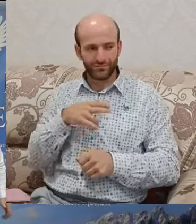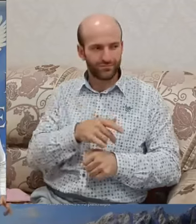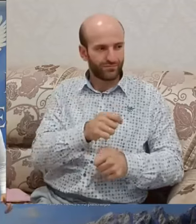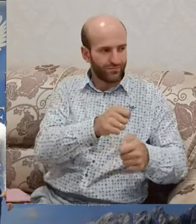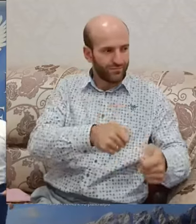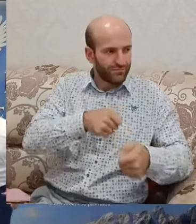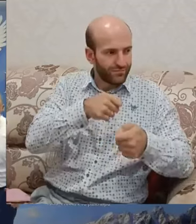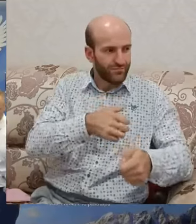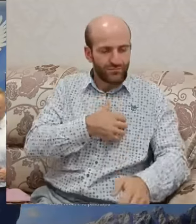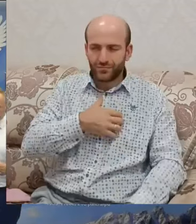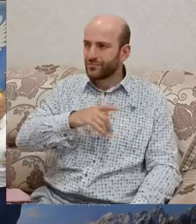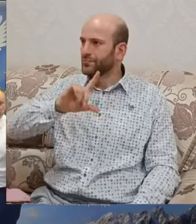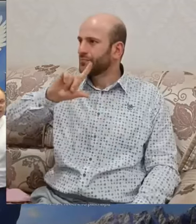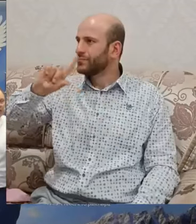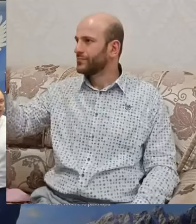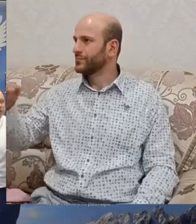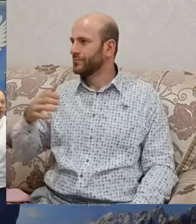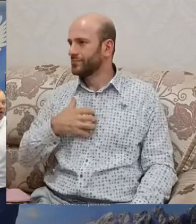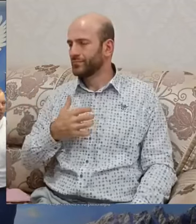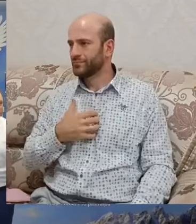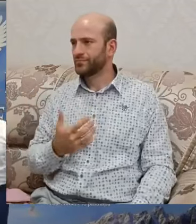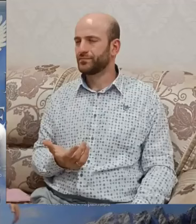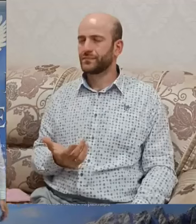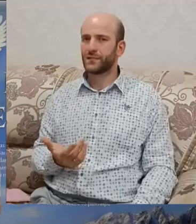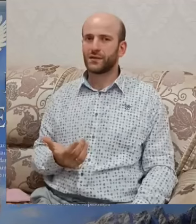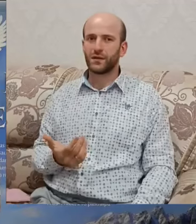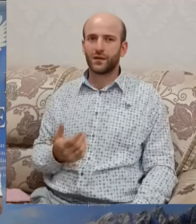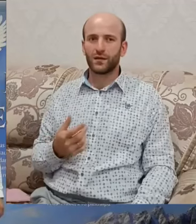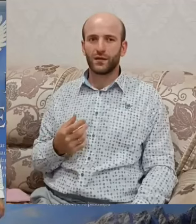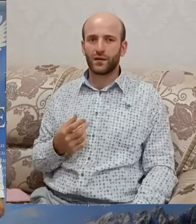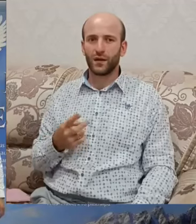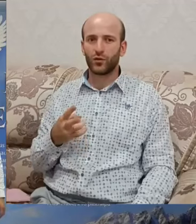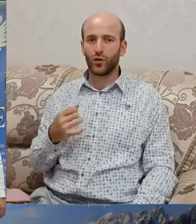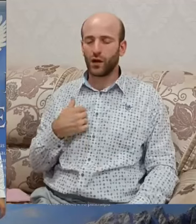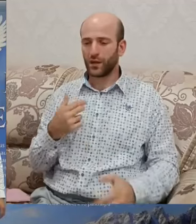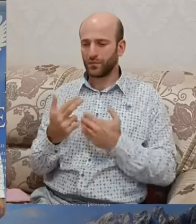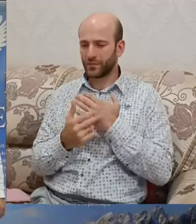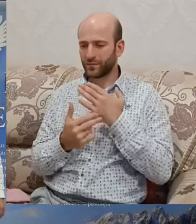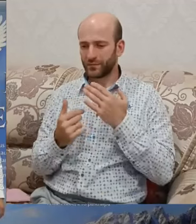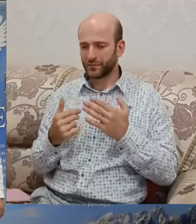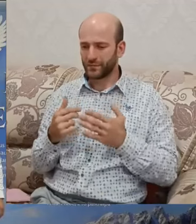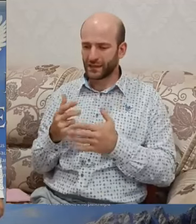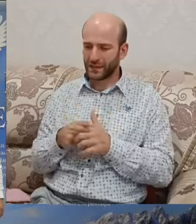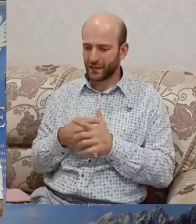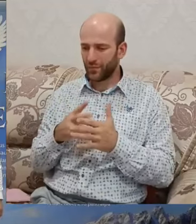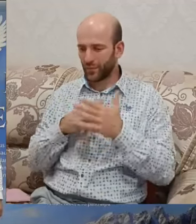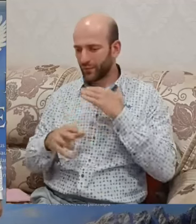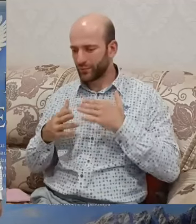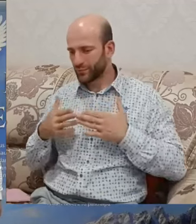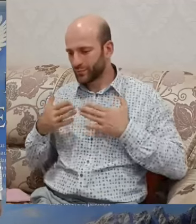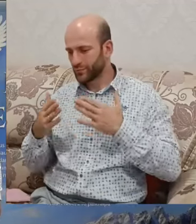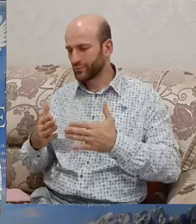Полоть, ехать куда-то, всё хочется Tik делать. Не скайтите пострайпа по пострайпу. Но только не читать абзац за абзацем.